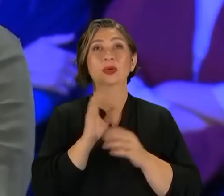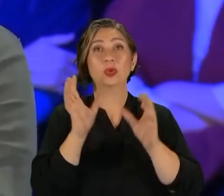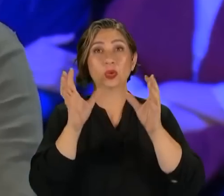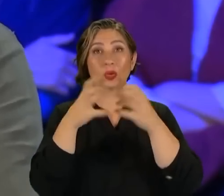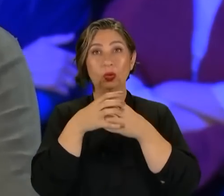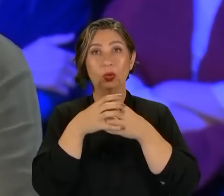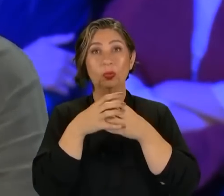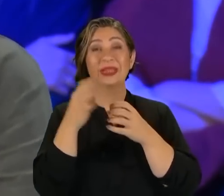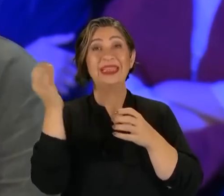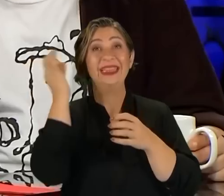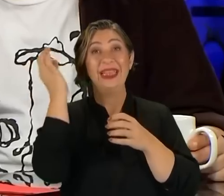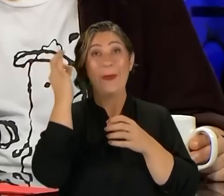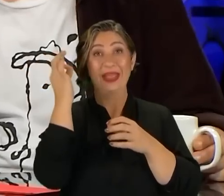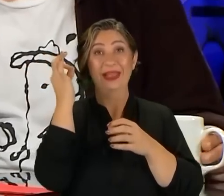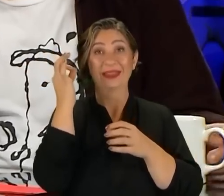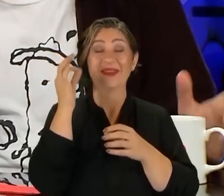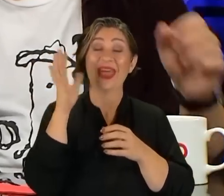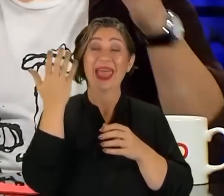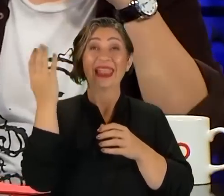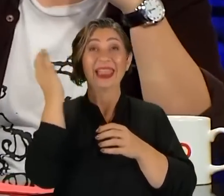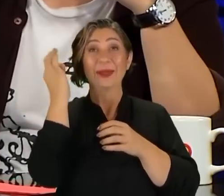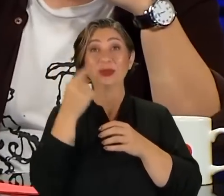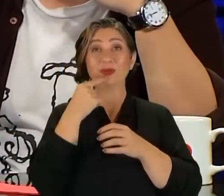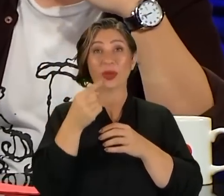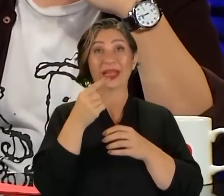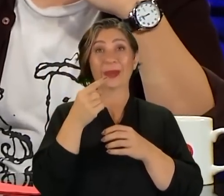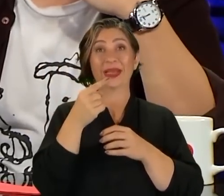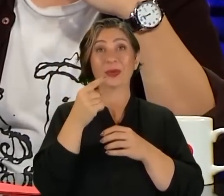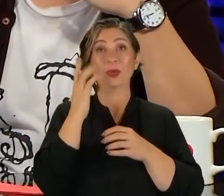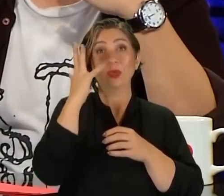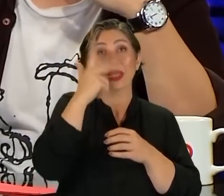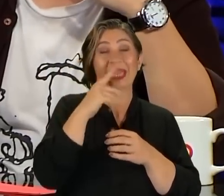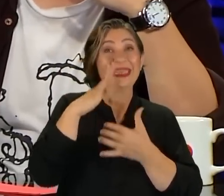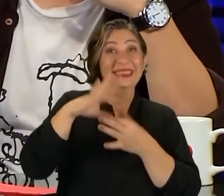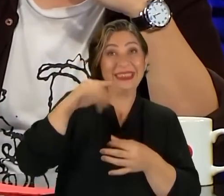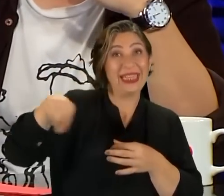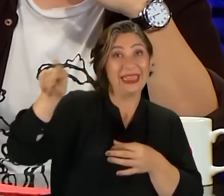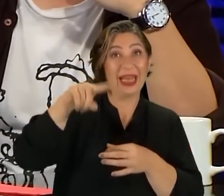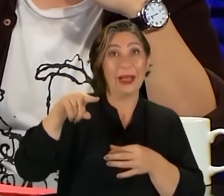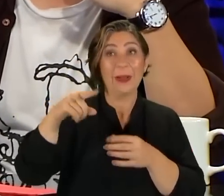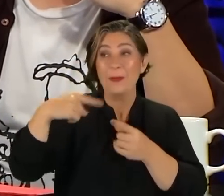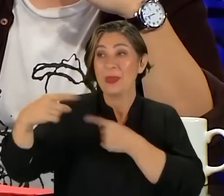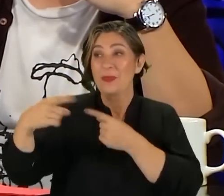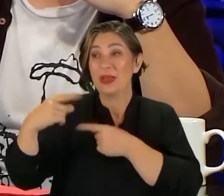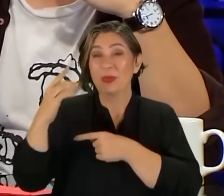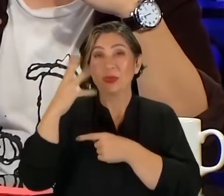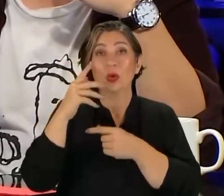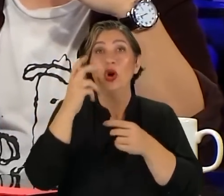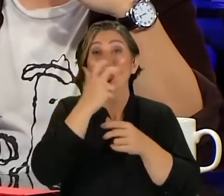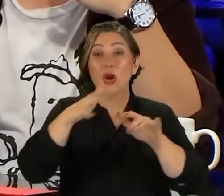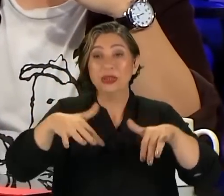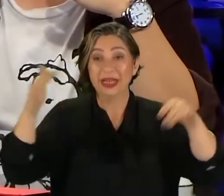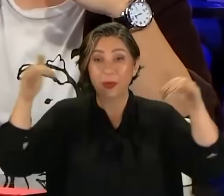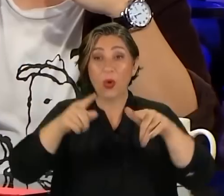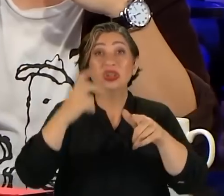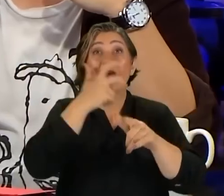Grubu dinlemekten ya da dinlediğini söylemekten, ifade etmekten utanan insanlar birbirine söylemekten konsere gelip hep bir